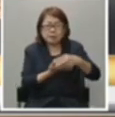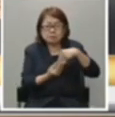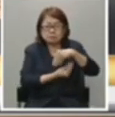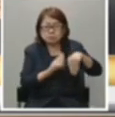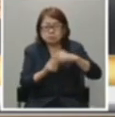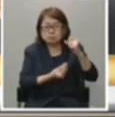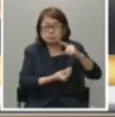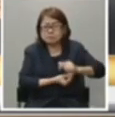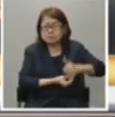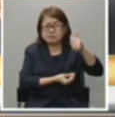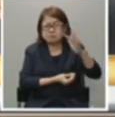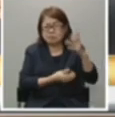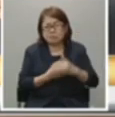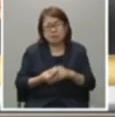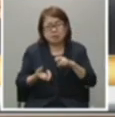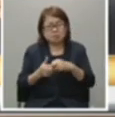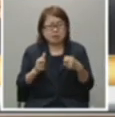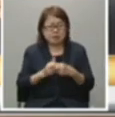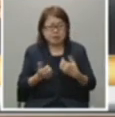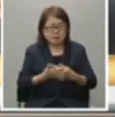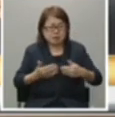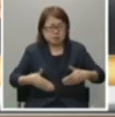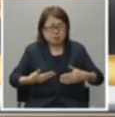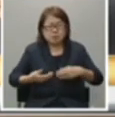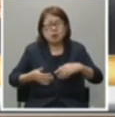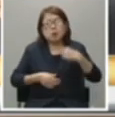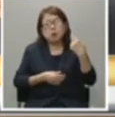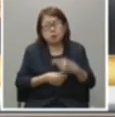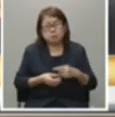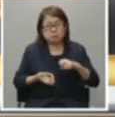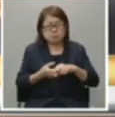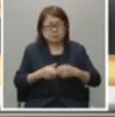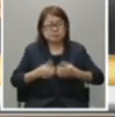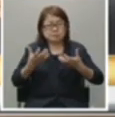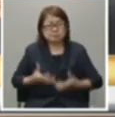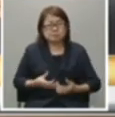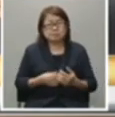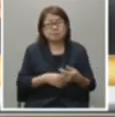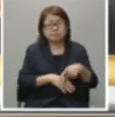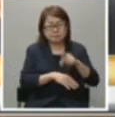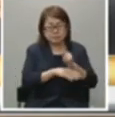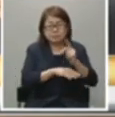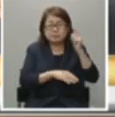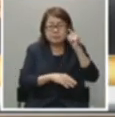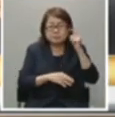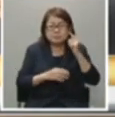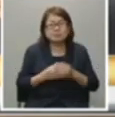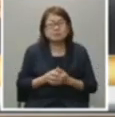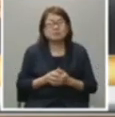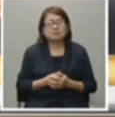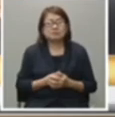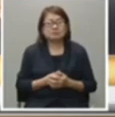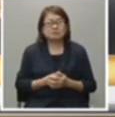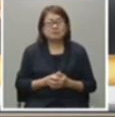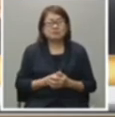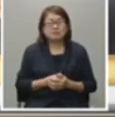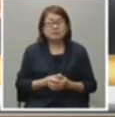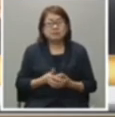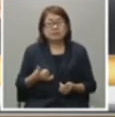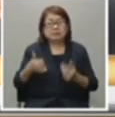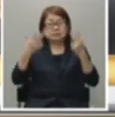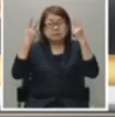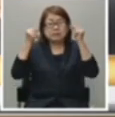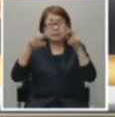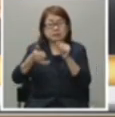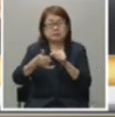ได้หลักของประเทศอย่างมหาศาลท่านประธานที่เคารพครับปรากฏว่านายกรัฐม